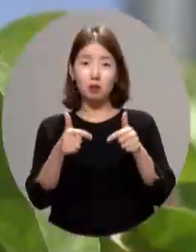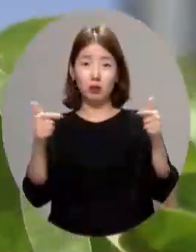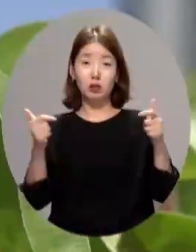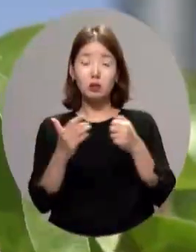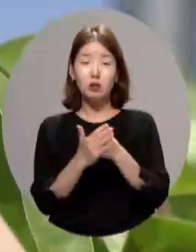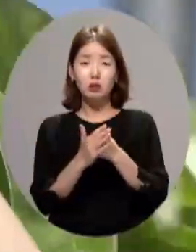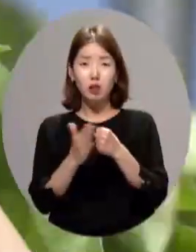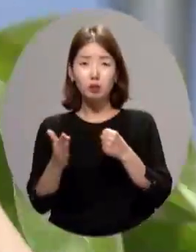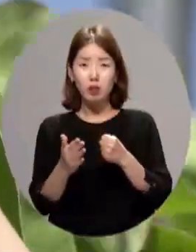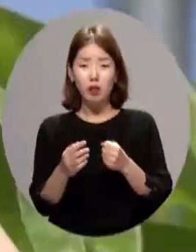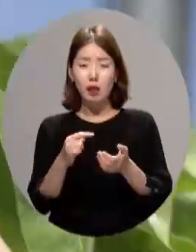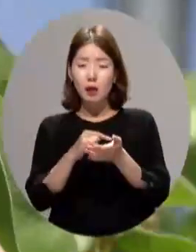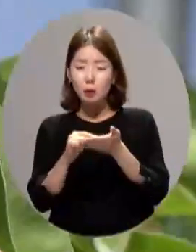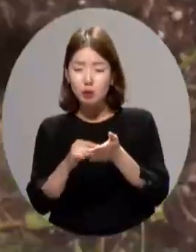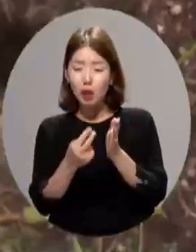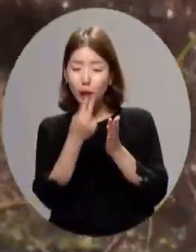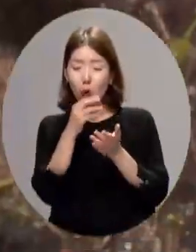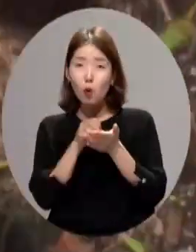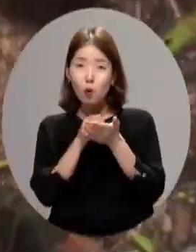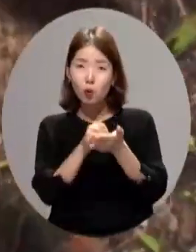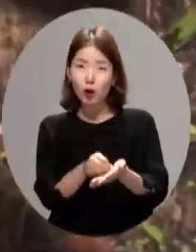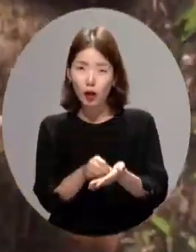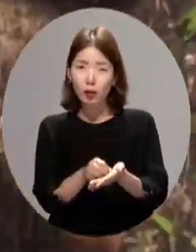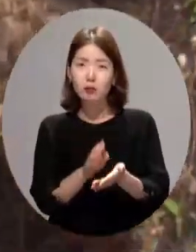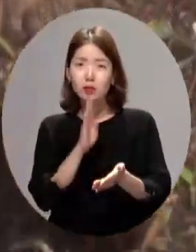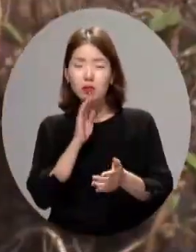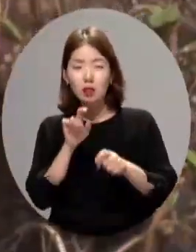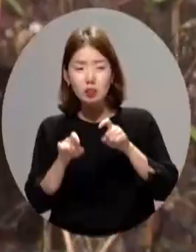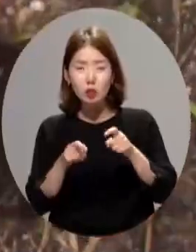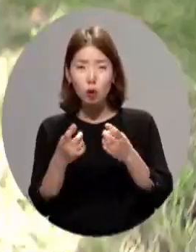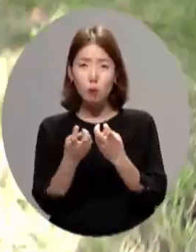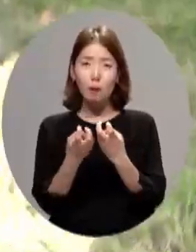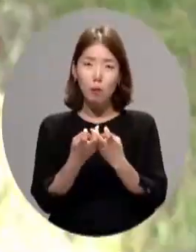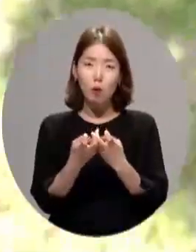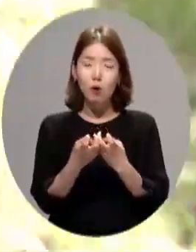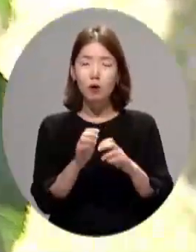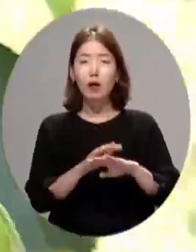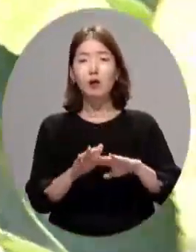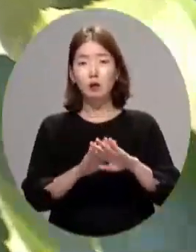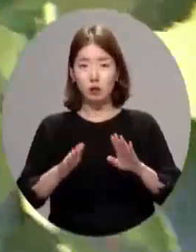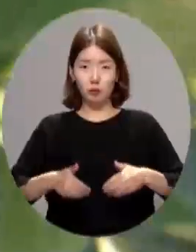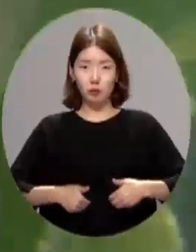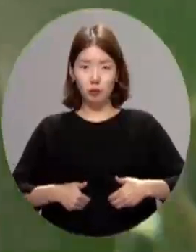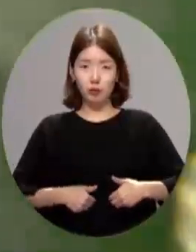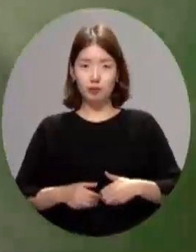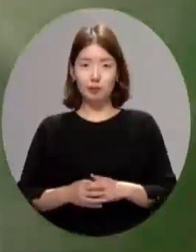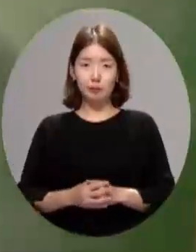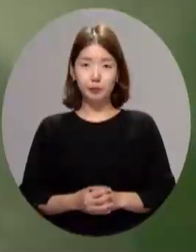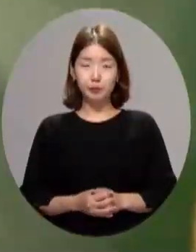추세여서 재해보험 가입은 물론 실천 가능한 대응 방안 마련이 요구됩니다. MBC 뉴스 이창익입니다.